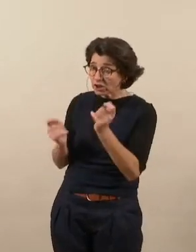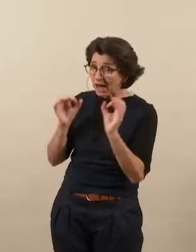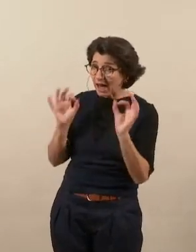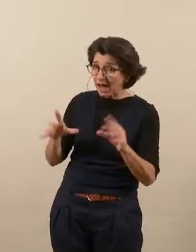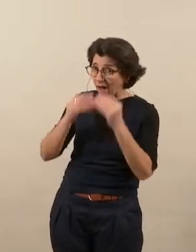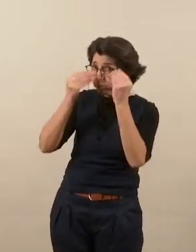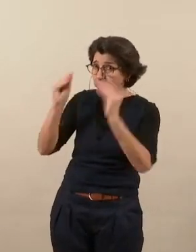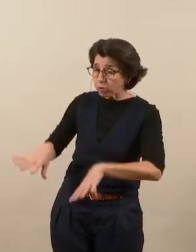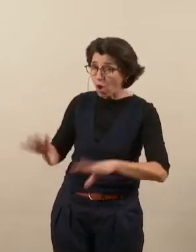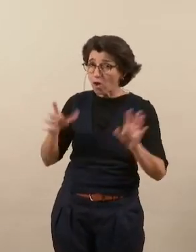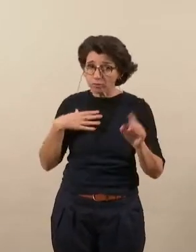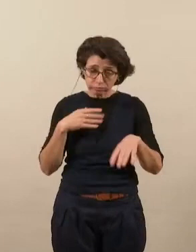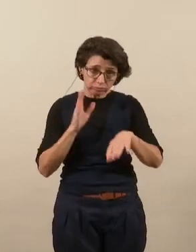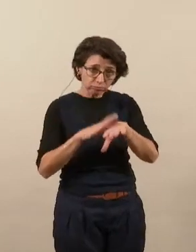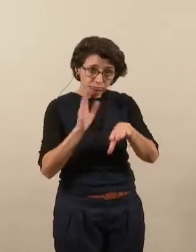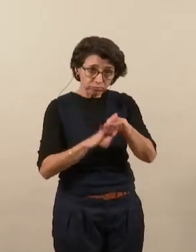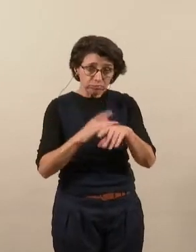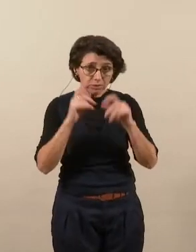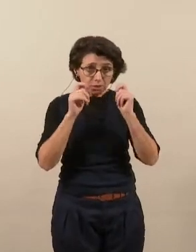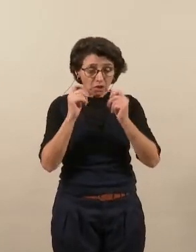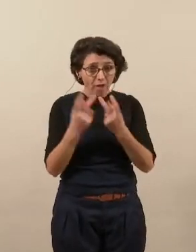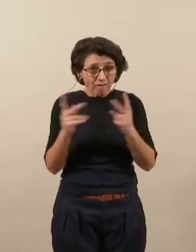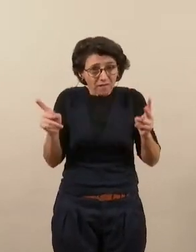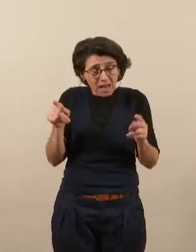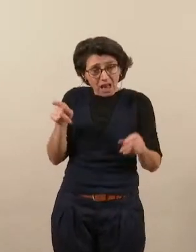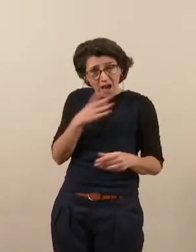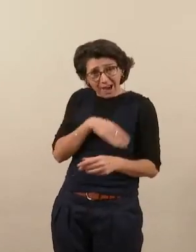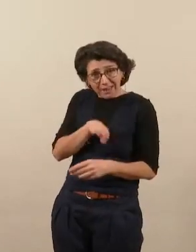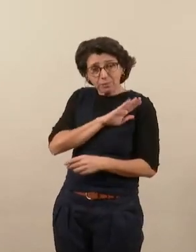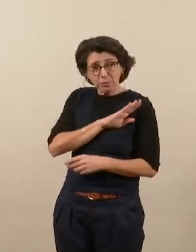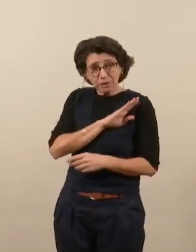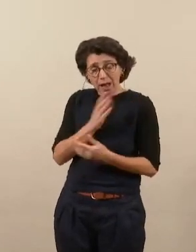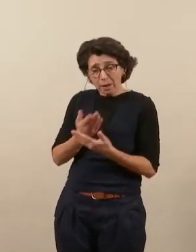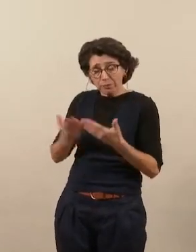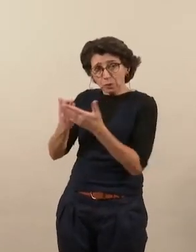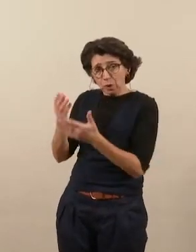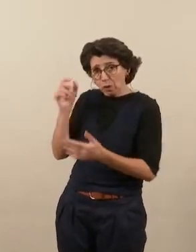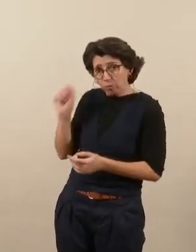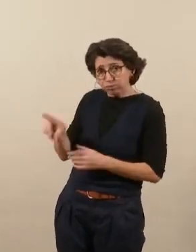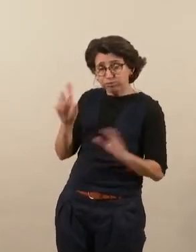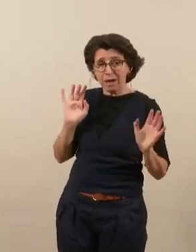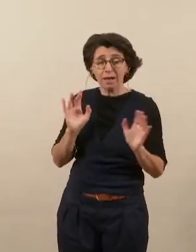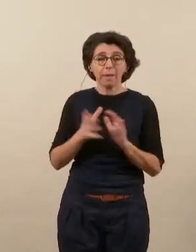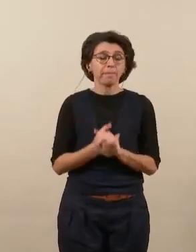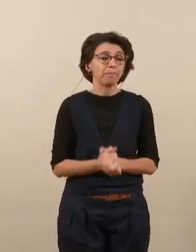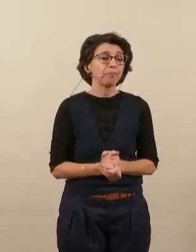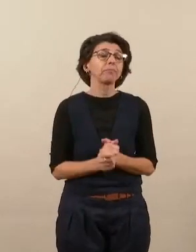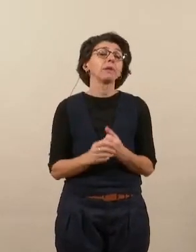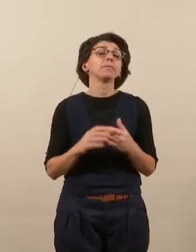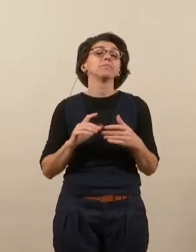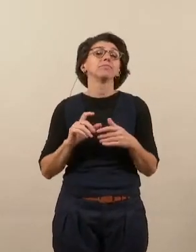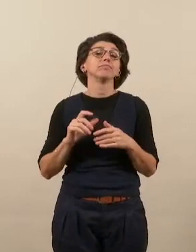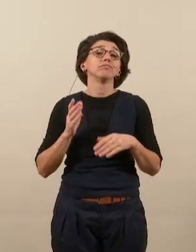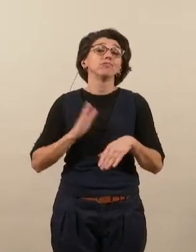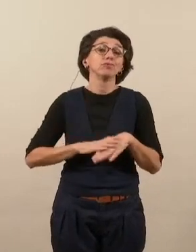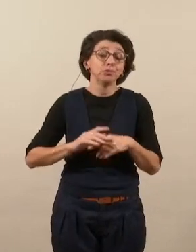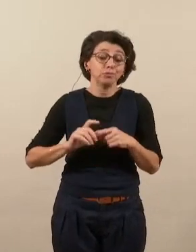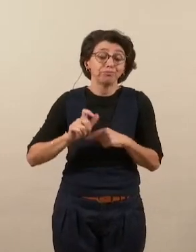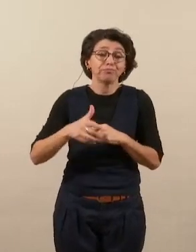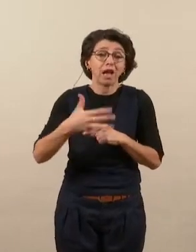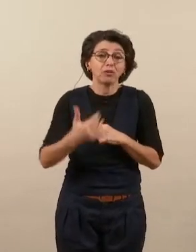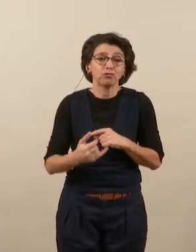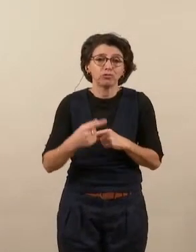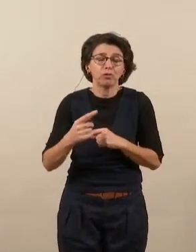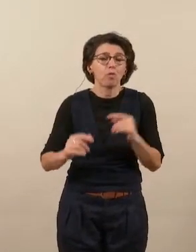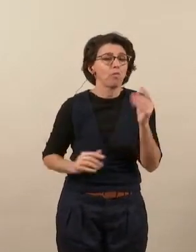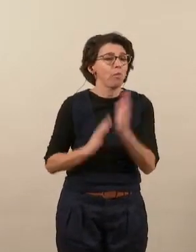que la ville était responsable de la situation dans ce camp. Et il se trouve que malheureusement il y a eu cet incendie après.